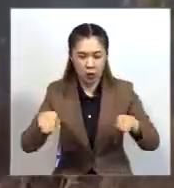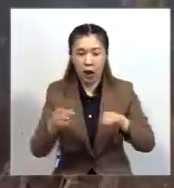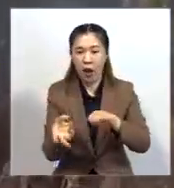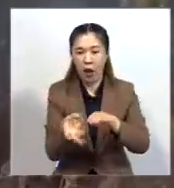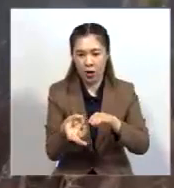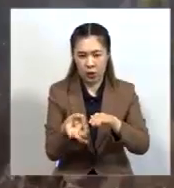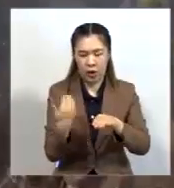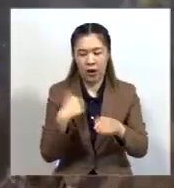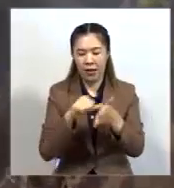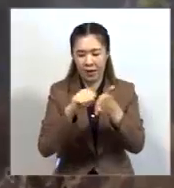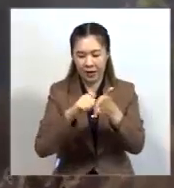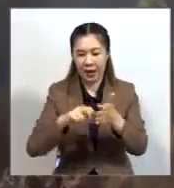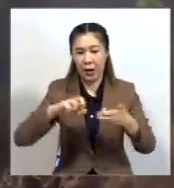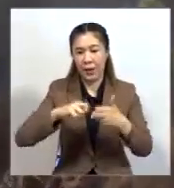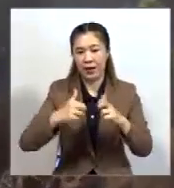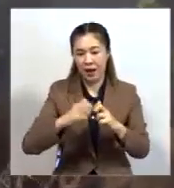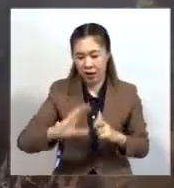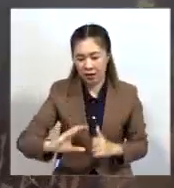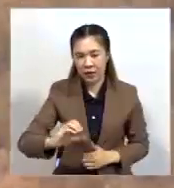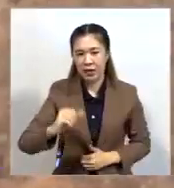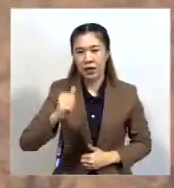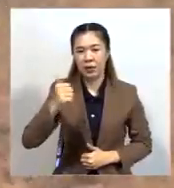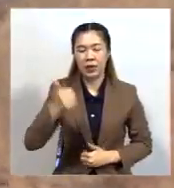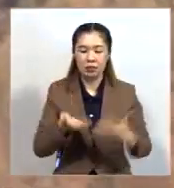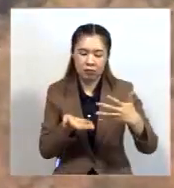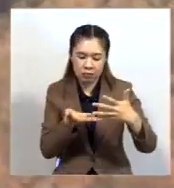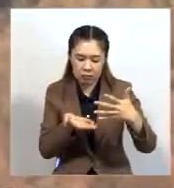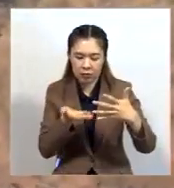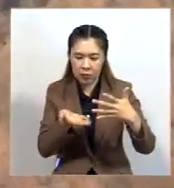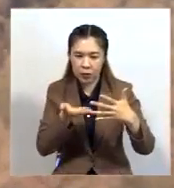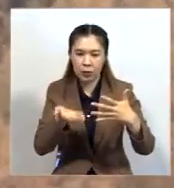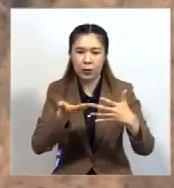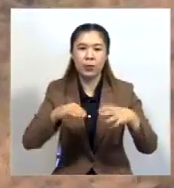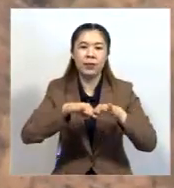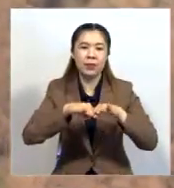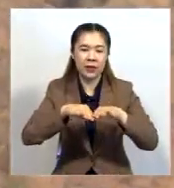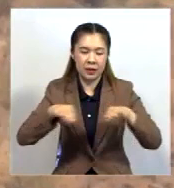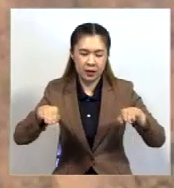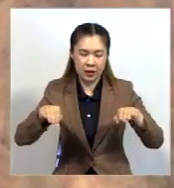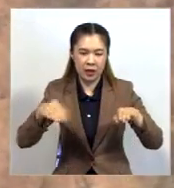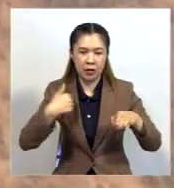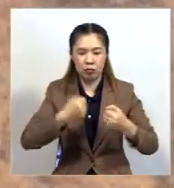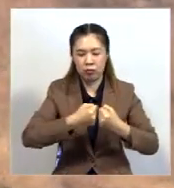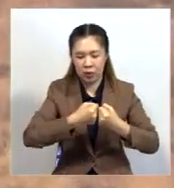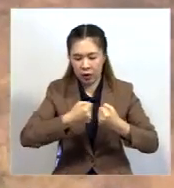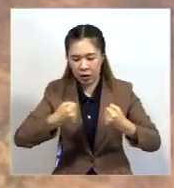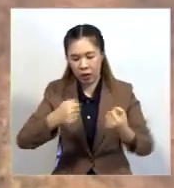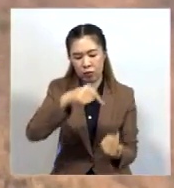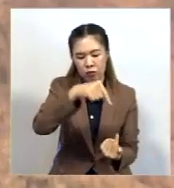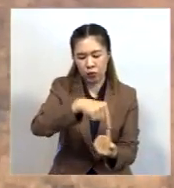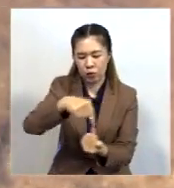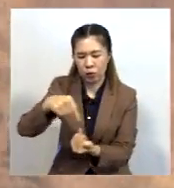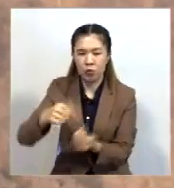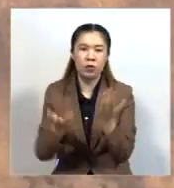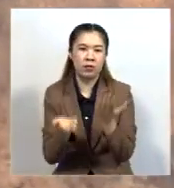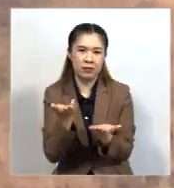ที่จะให้เราแก้ไขปัญหาได้จากนั้นก็เลื่อนระดับขึ้นไปแล้วก็ปรับเกณฑ์การแก้ไขขยายไปในแต่ละพื้นที่เพิ่มม